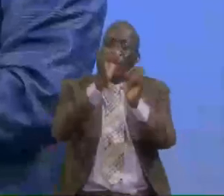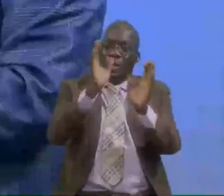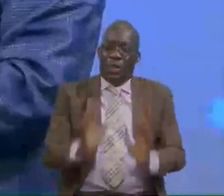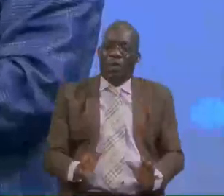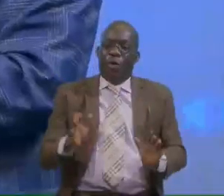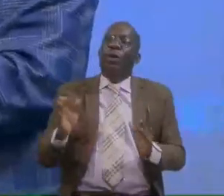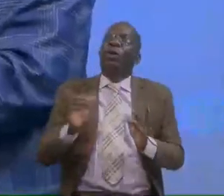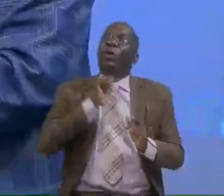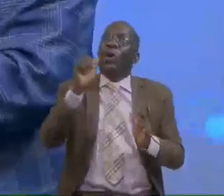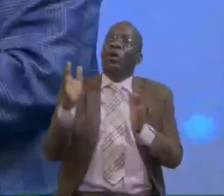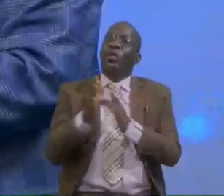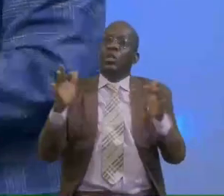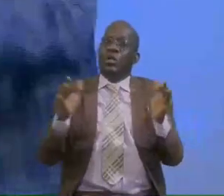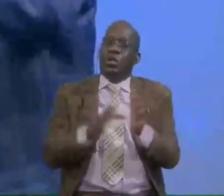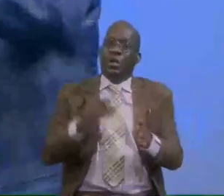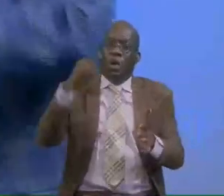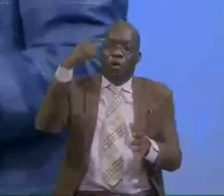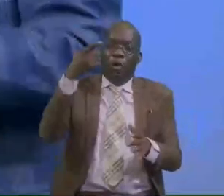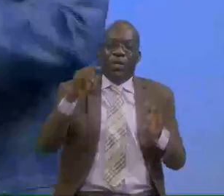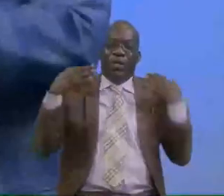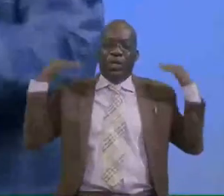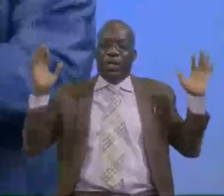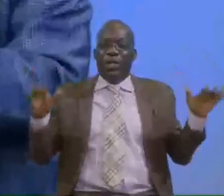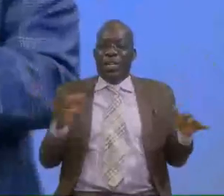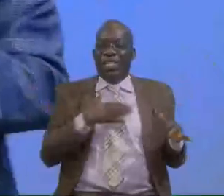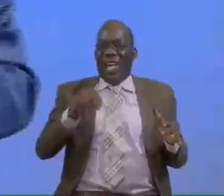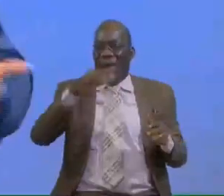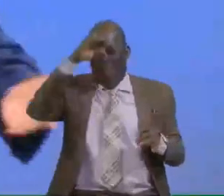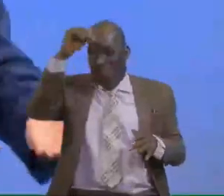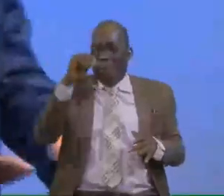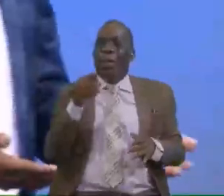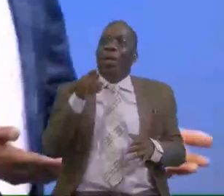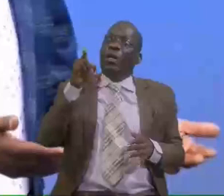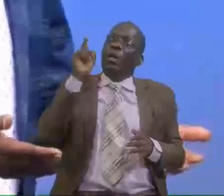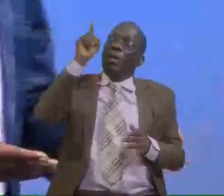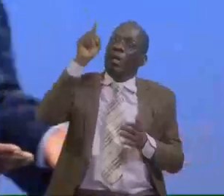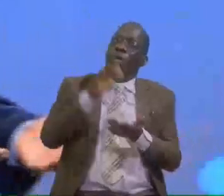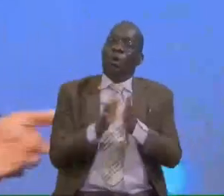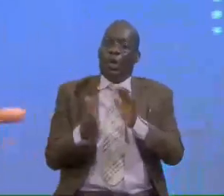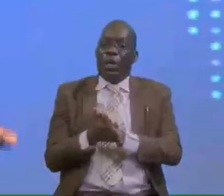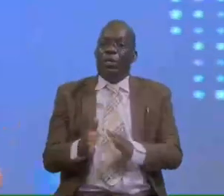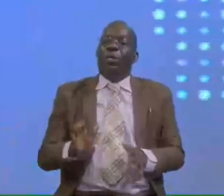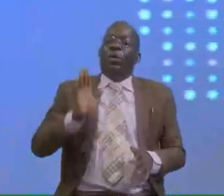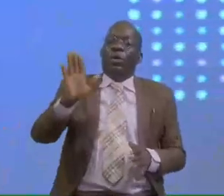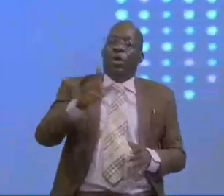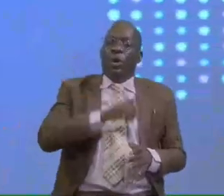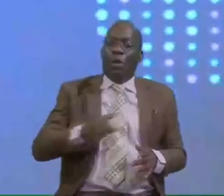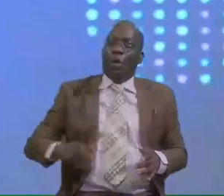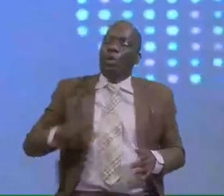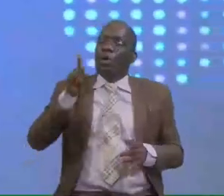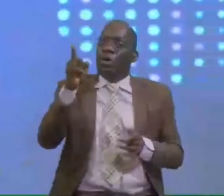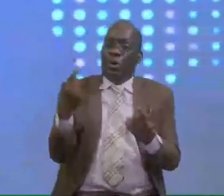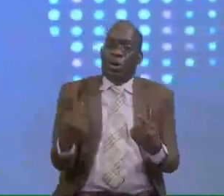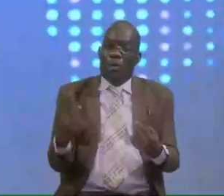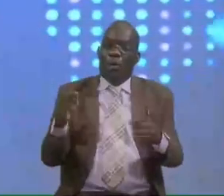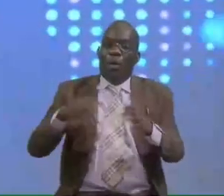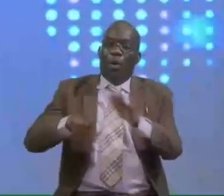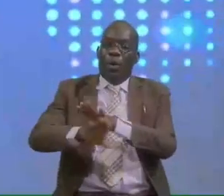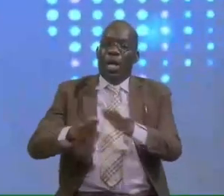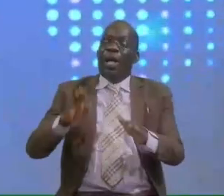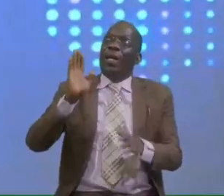Seigneur seulement pour les anges et les hommes. Il devient ton Seigneur. Tu viens sous son contrôle.